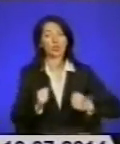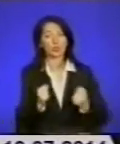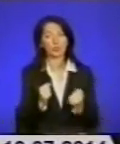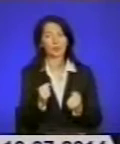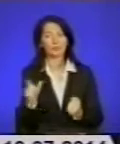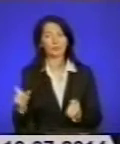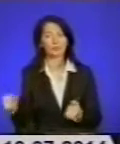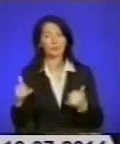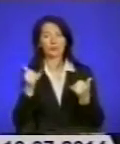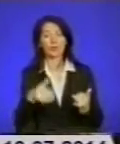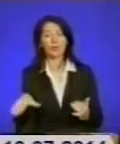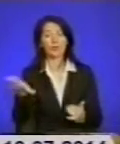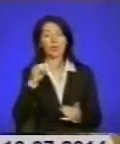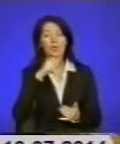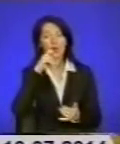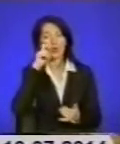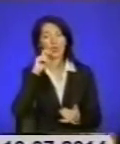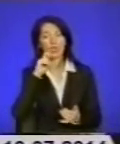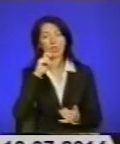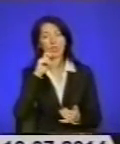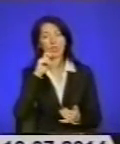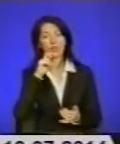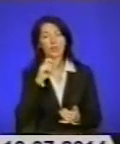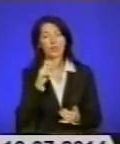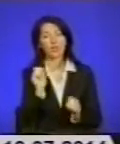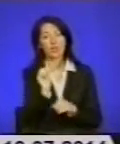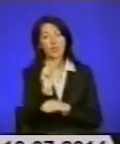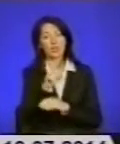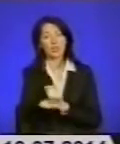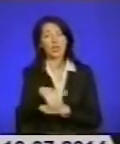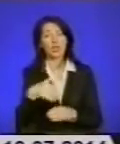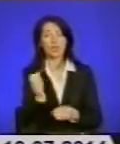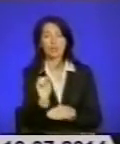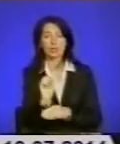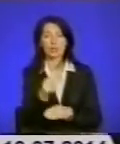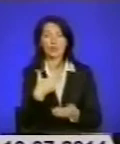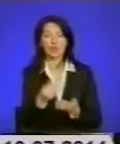І сьогодні вся Україна схиляє свої голови, низько схиляє свої голови